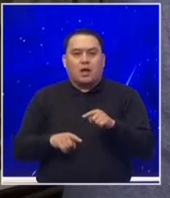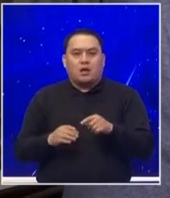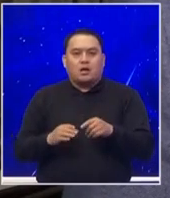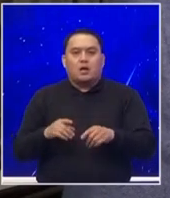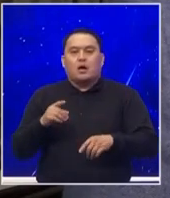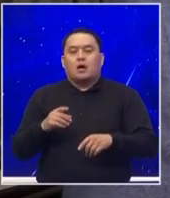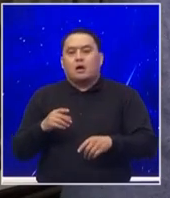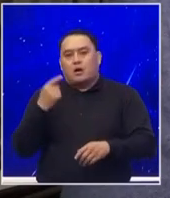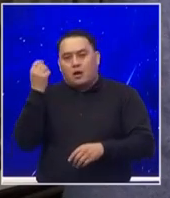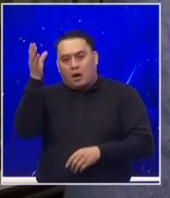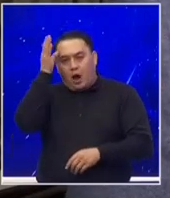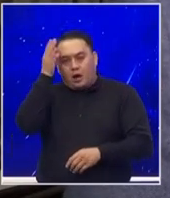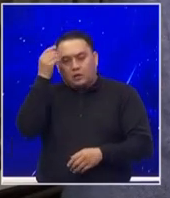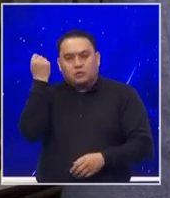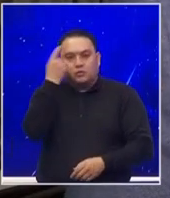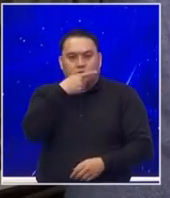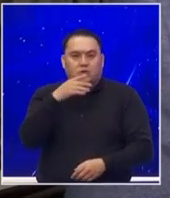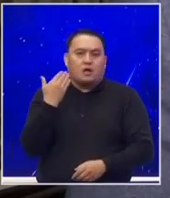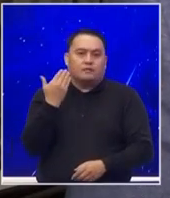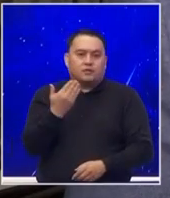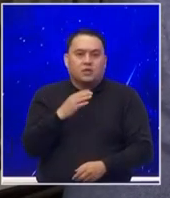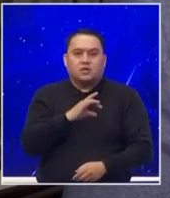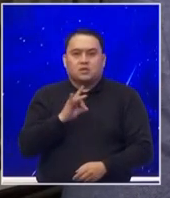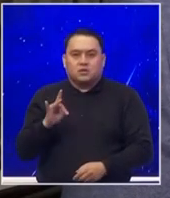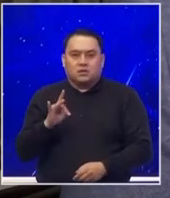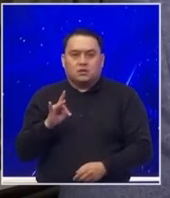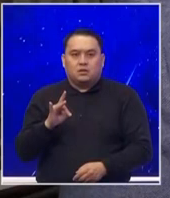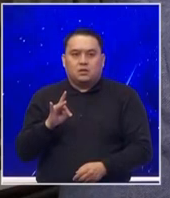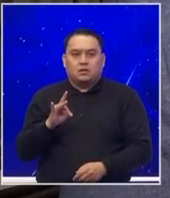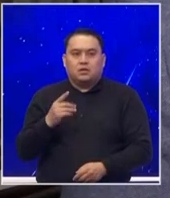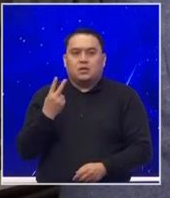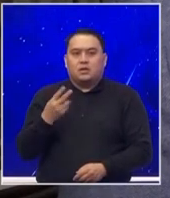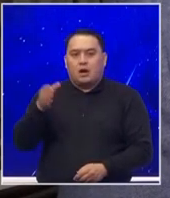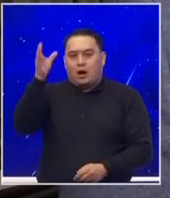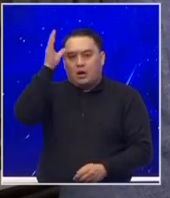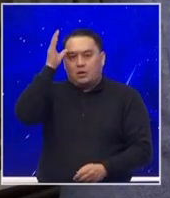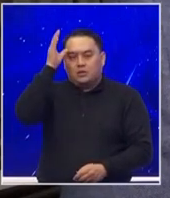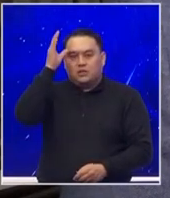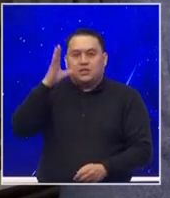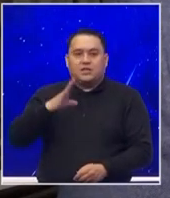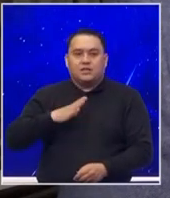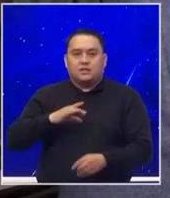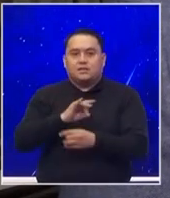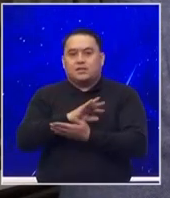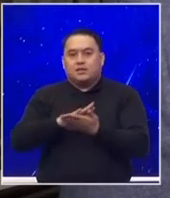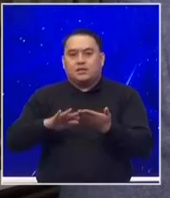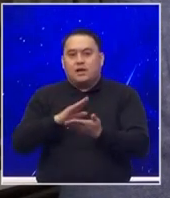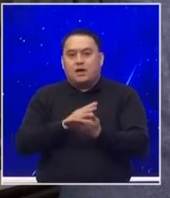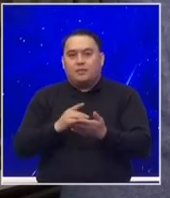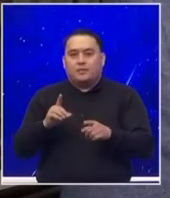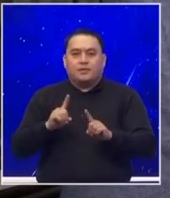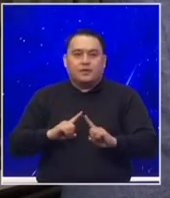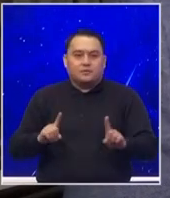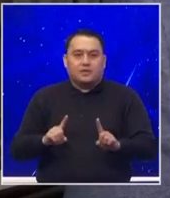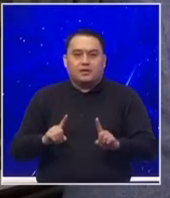ақын ретінде мойындалды. Тіпті сол Советтік Қазақстанның тұсында екі ақынның аты аспандаса, біріншісі Жұбан